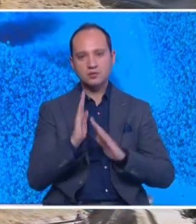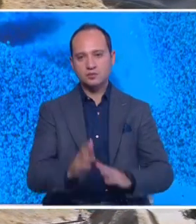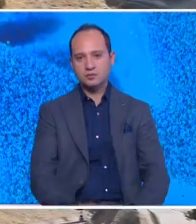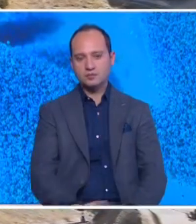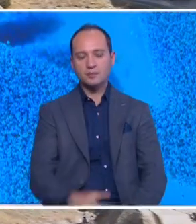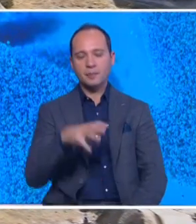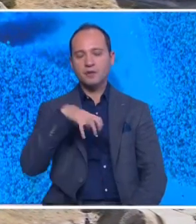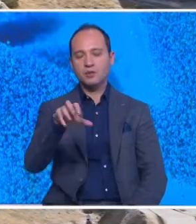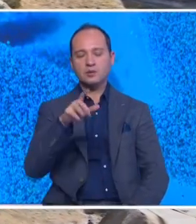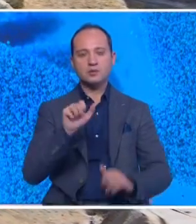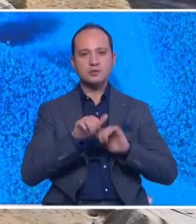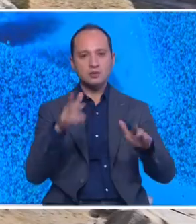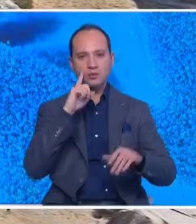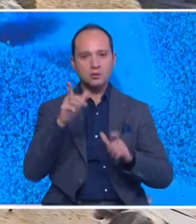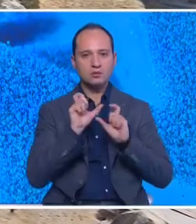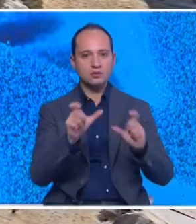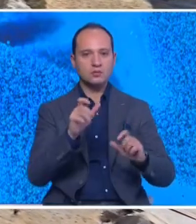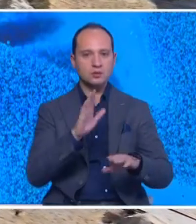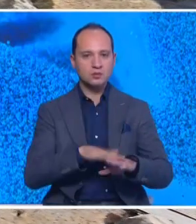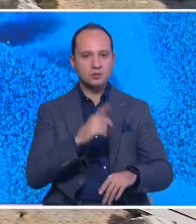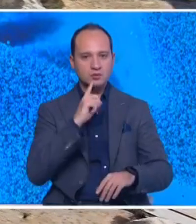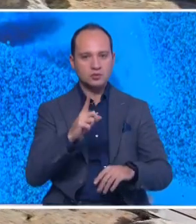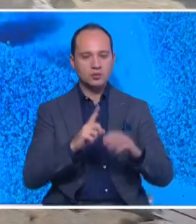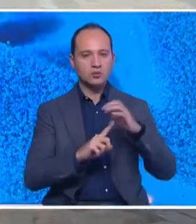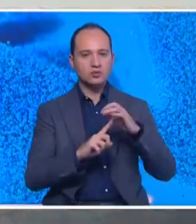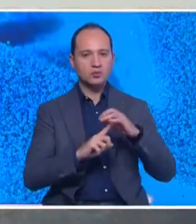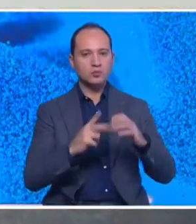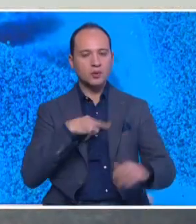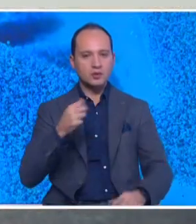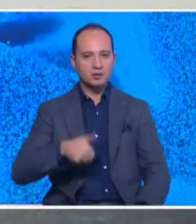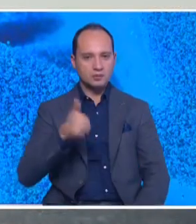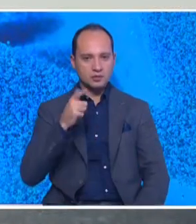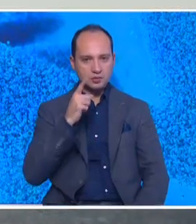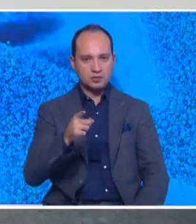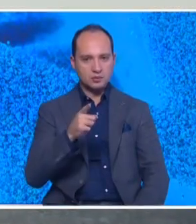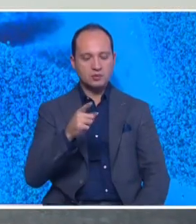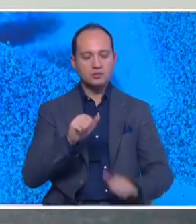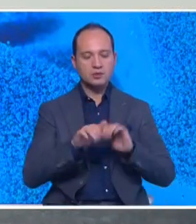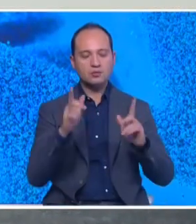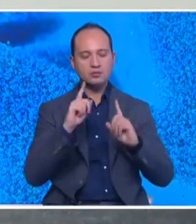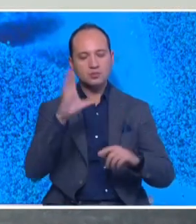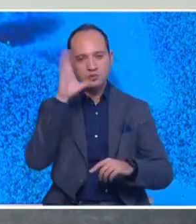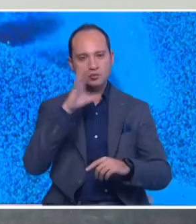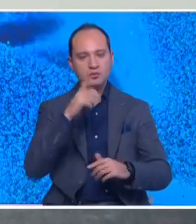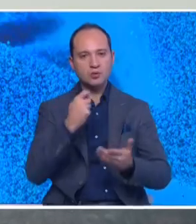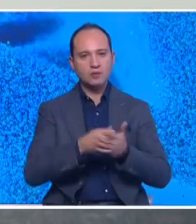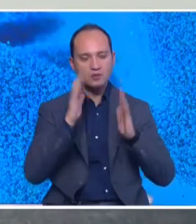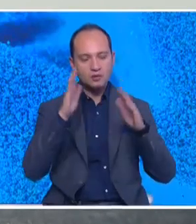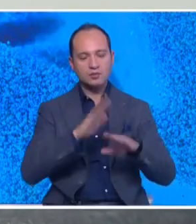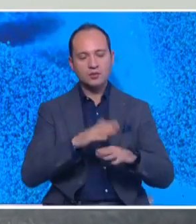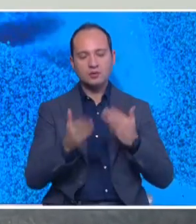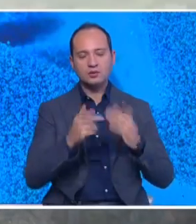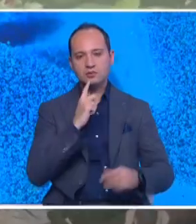ediyor bölgede salgına yönelik tüm önlemlerin alındığını belirten ünlü Belediye Başkanı Mehmet Aktürk pandemi dönemini turizme yatırım yaparak